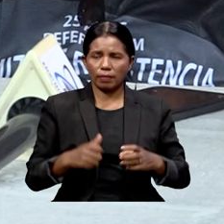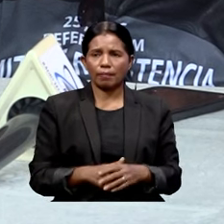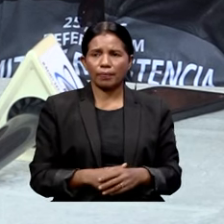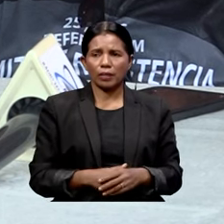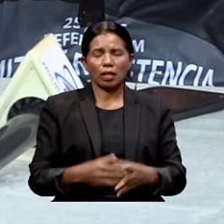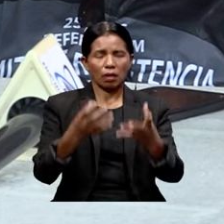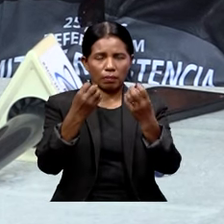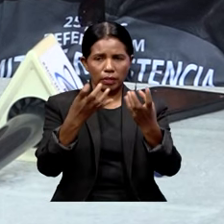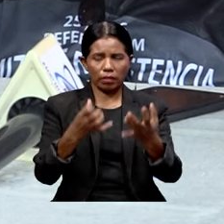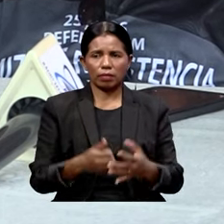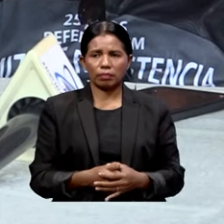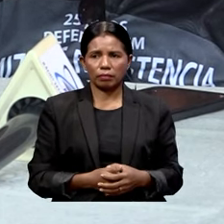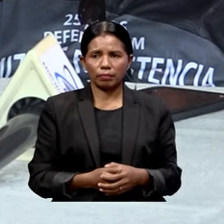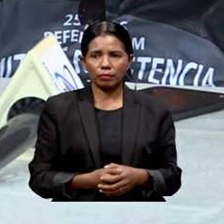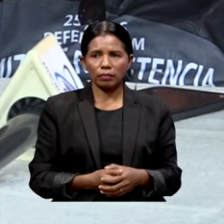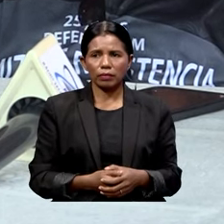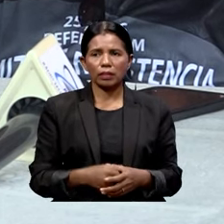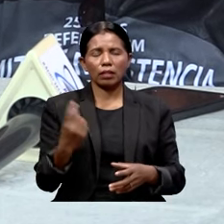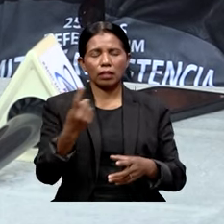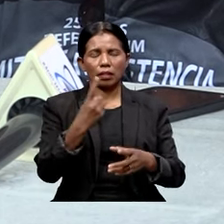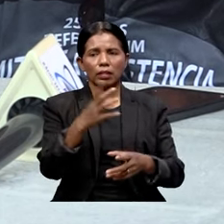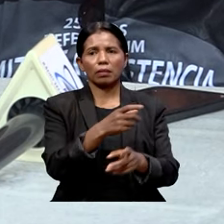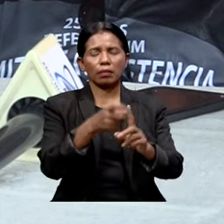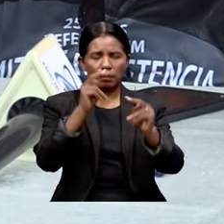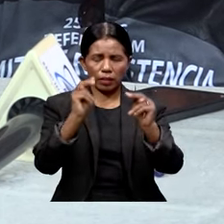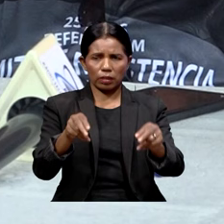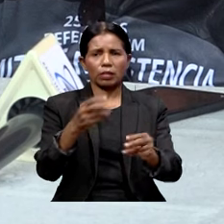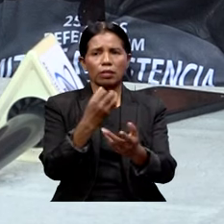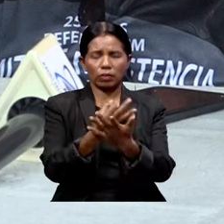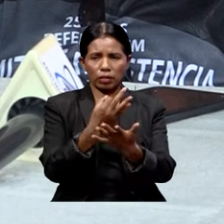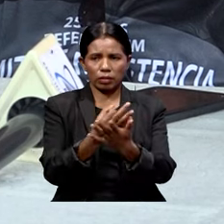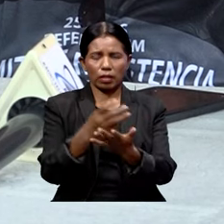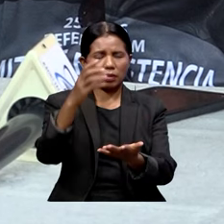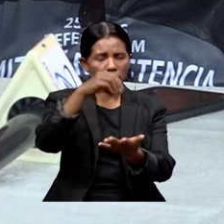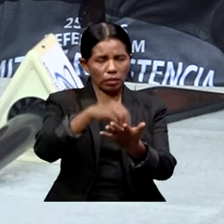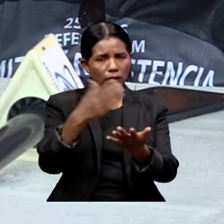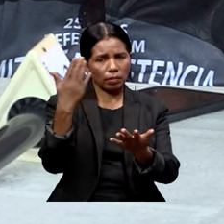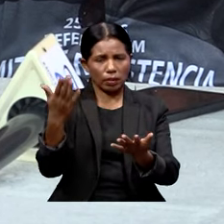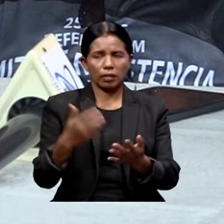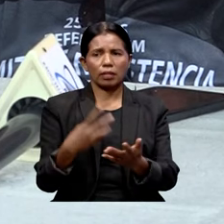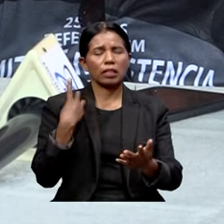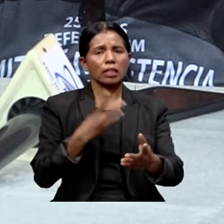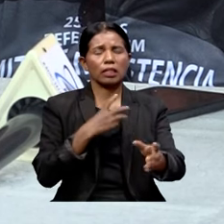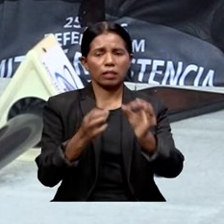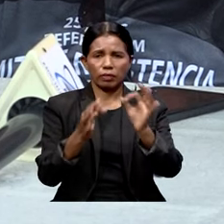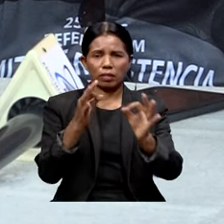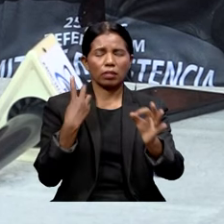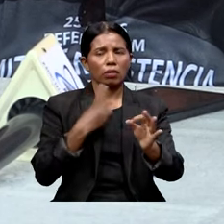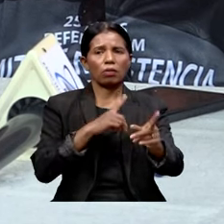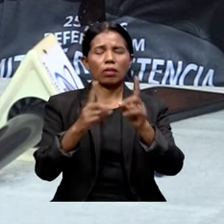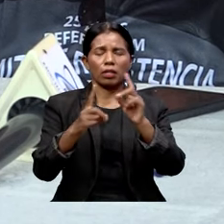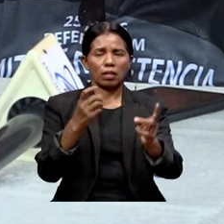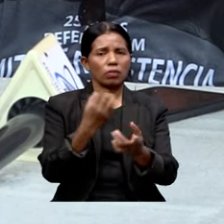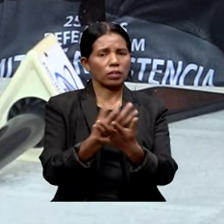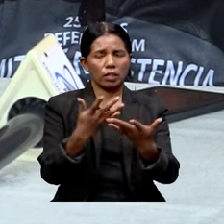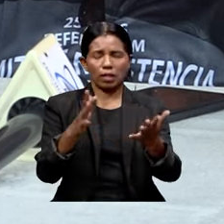Buat barak nabe mak, pertenian di TPS persija osamento nabe mak, atau tahu ba. Se kita kuliah emuru, nabe mak minus.